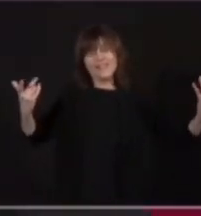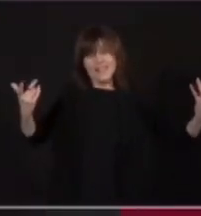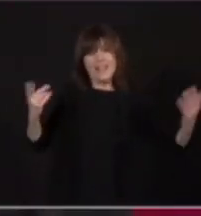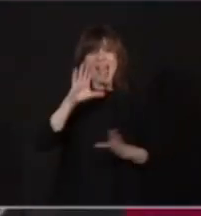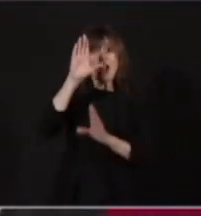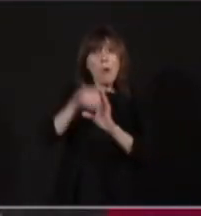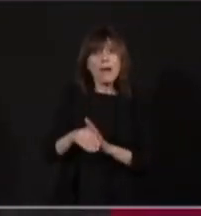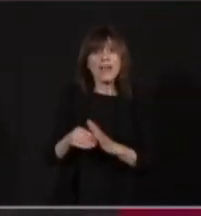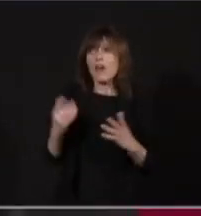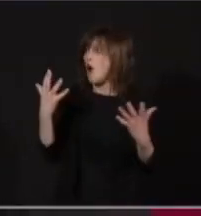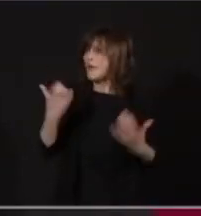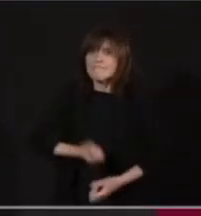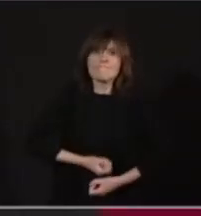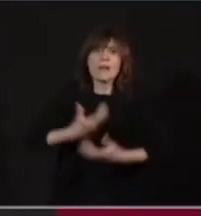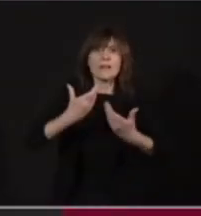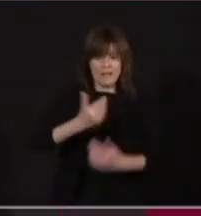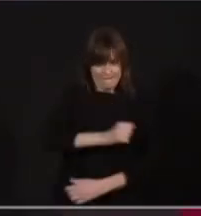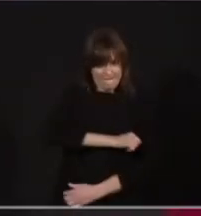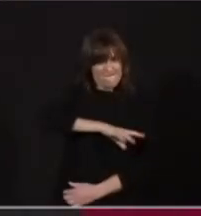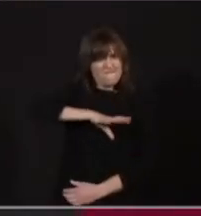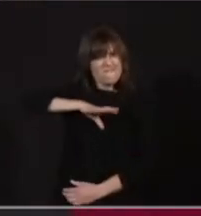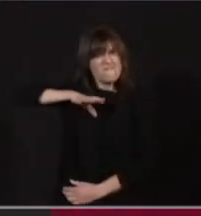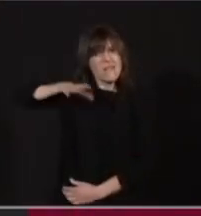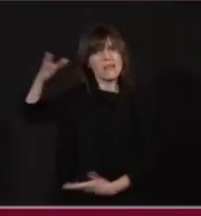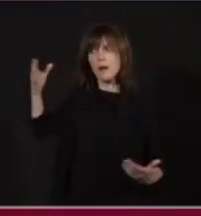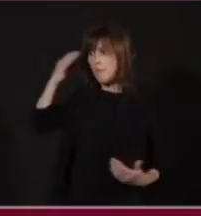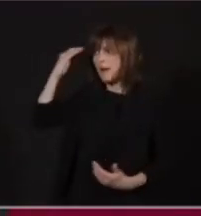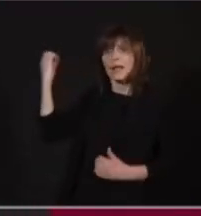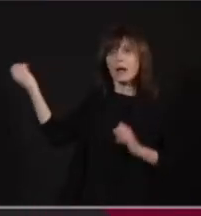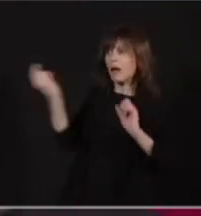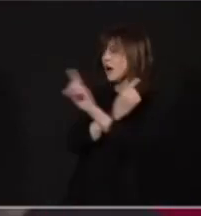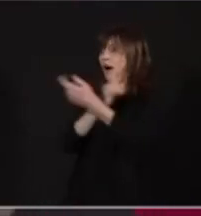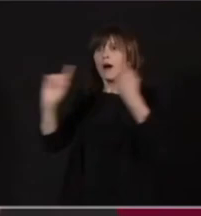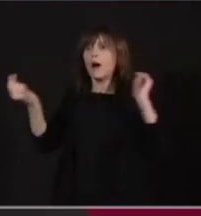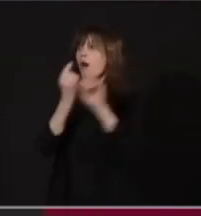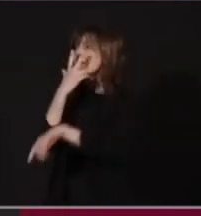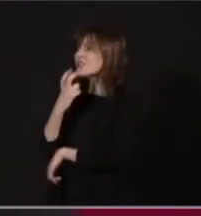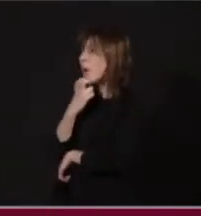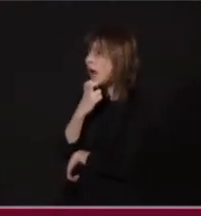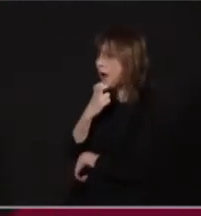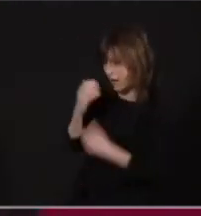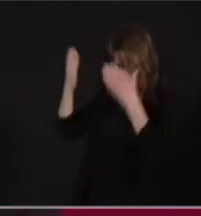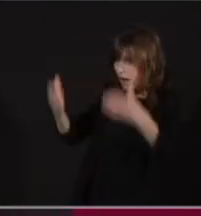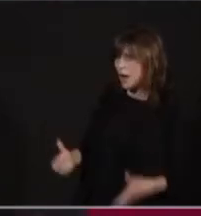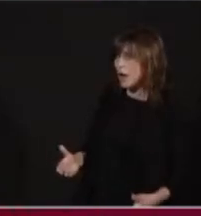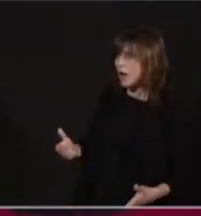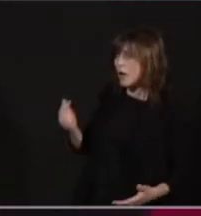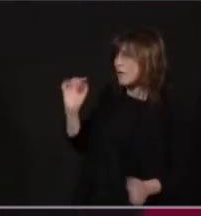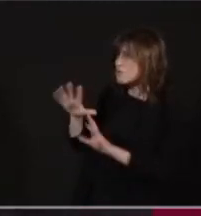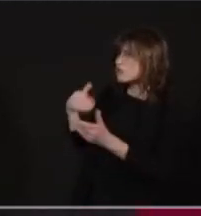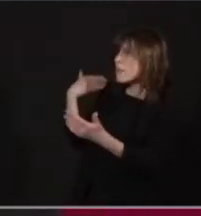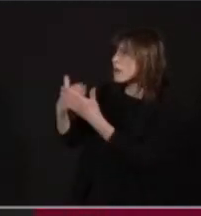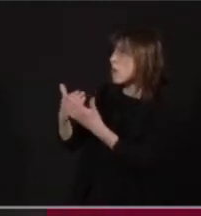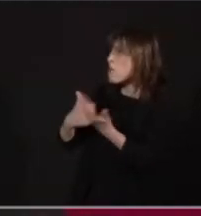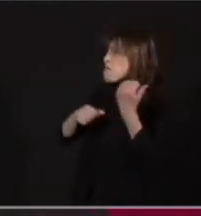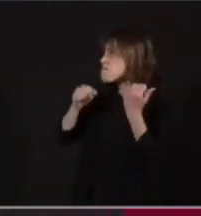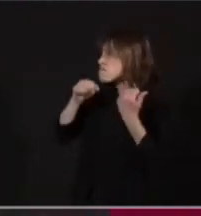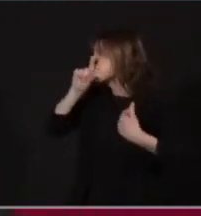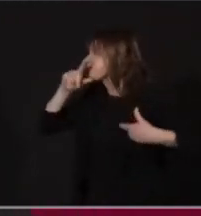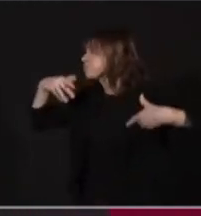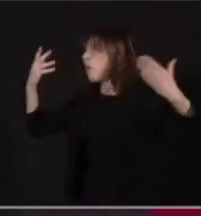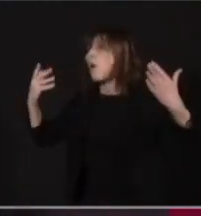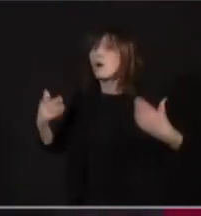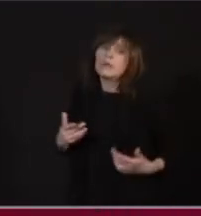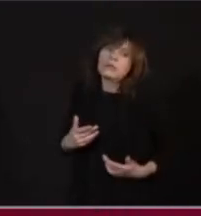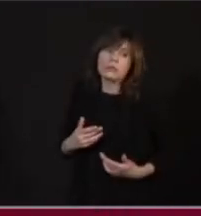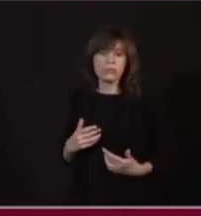notre fierté quand on croise des citoyens dans nos circonscriptions. Jusqu'à maintenant, que disait-il? Il disait, mais